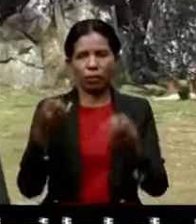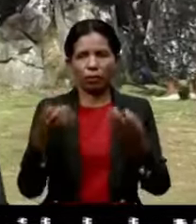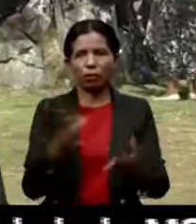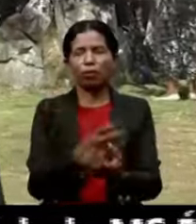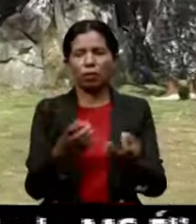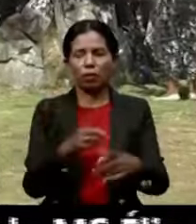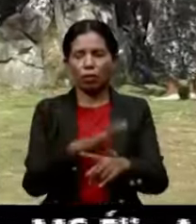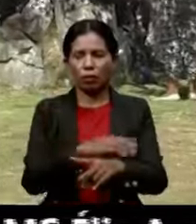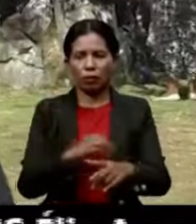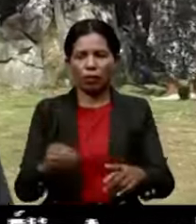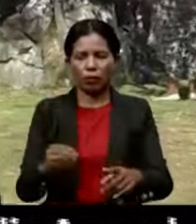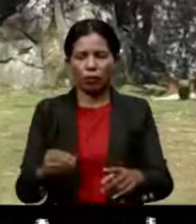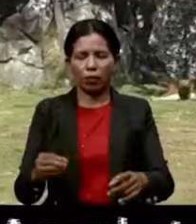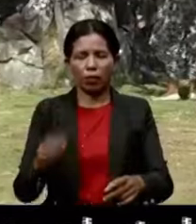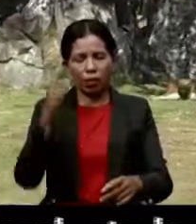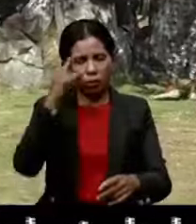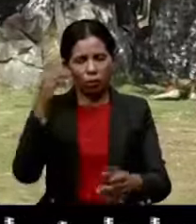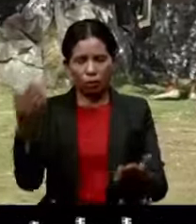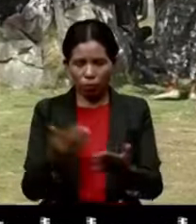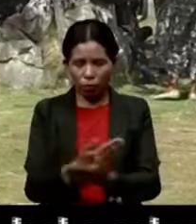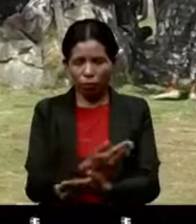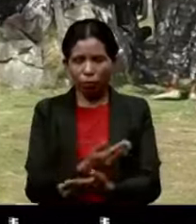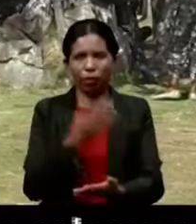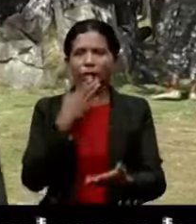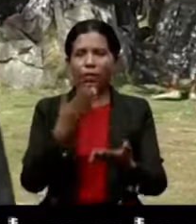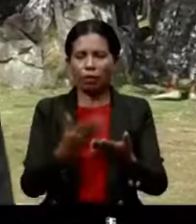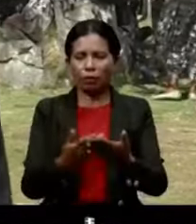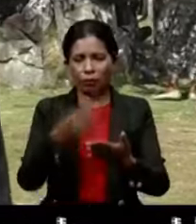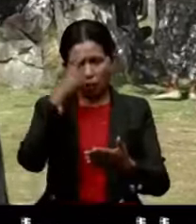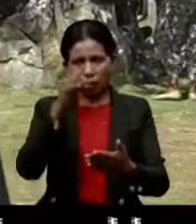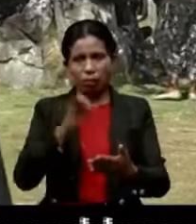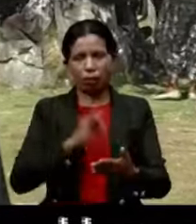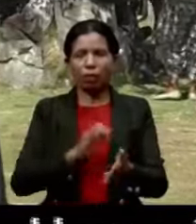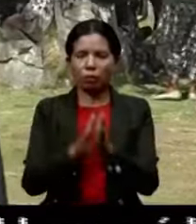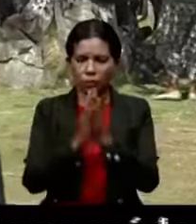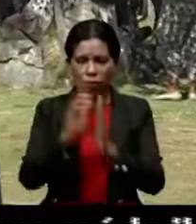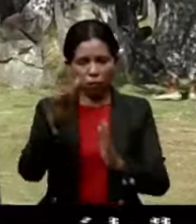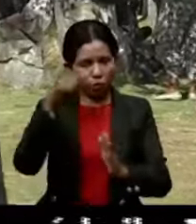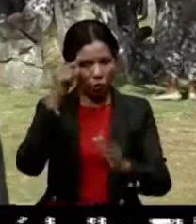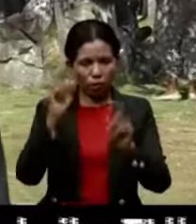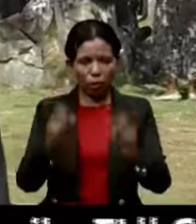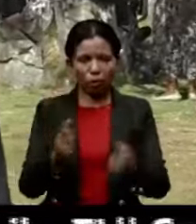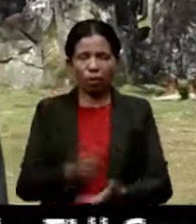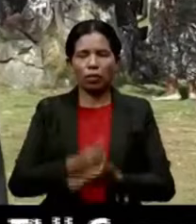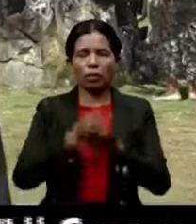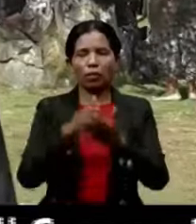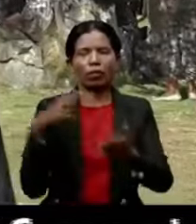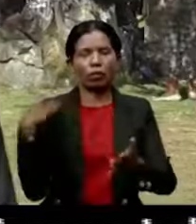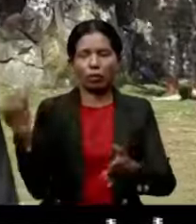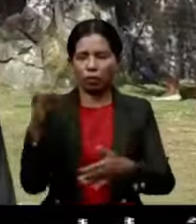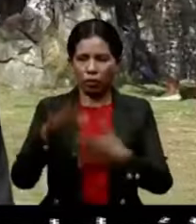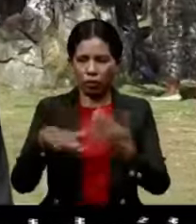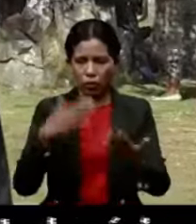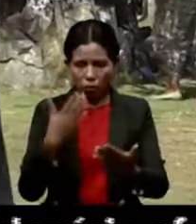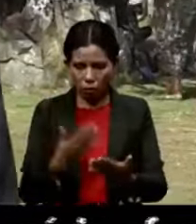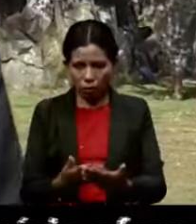maka inovativo los seri hanoi nibi mak diak tambane hau husuba governo tem que tau mata na fati ba zoven ser nebe